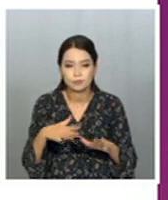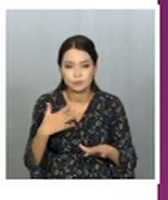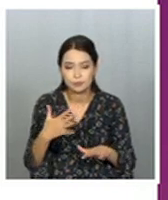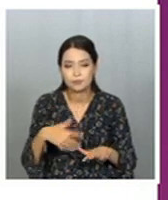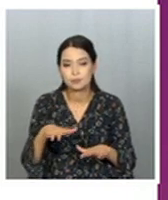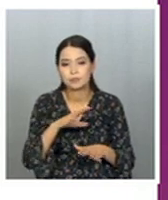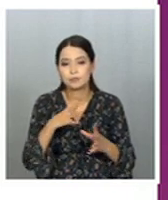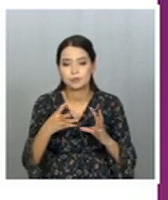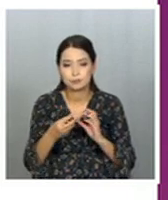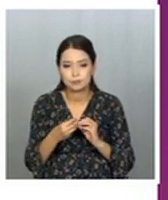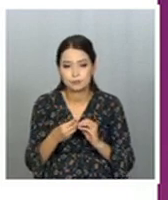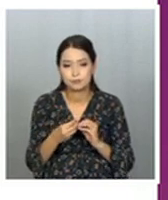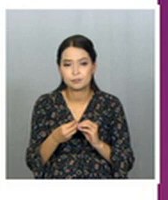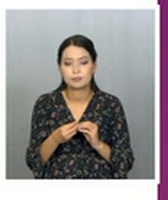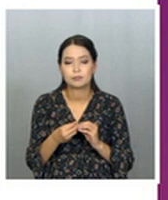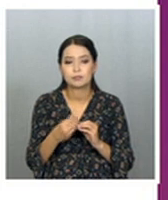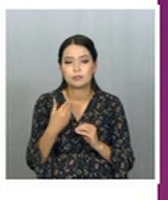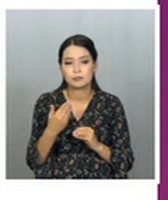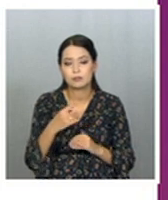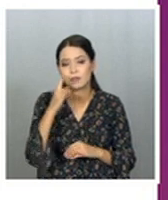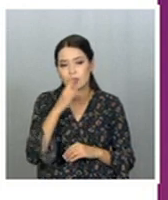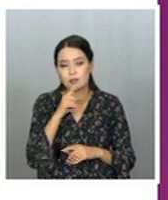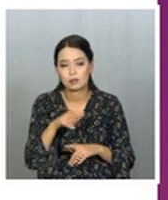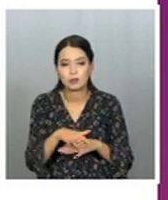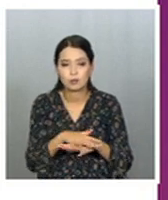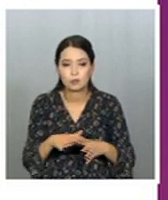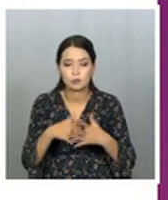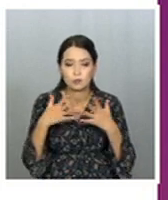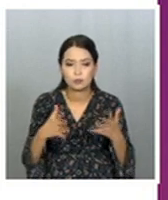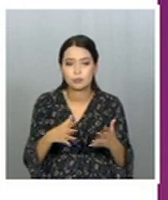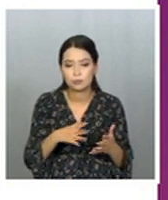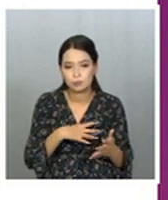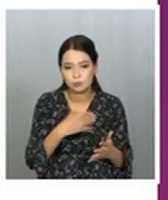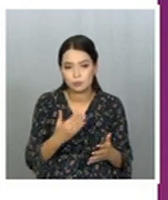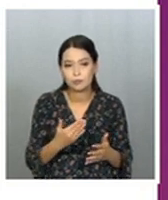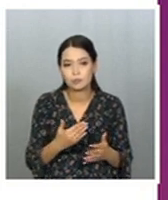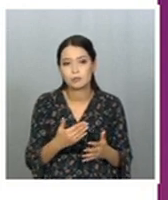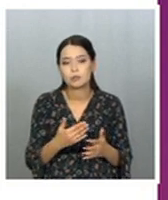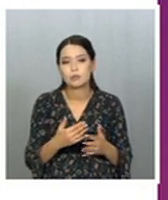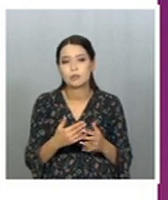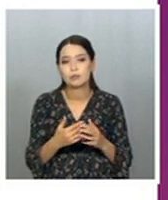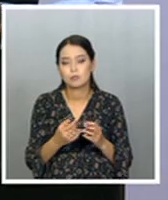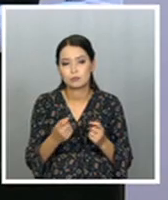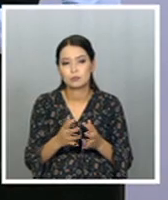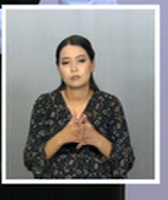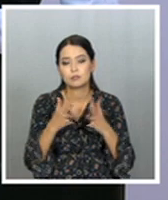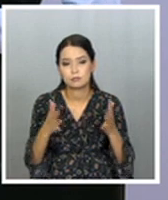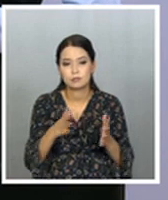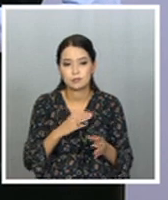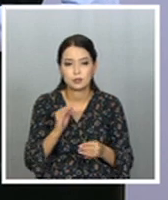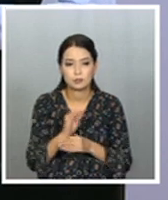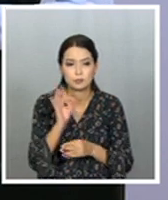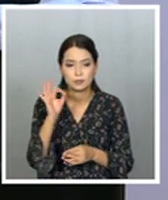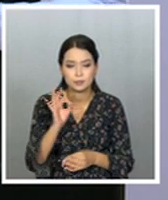саны бойынша жартысынан көбі қазақ халқы болды, яғни 61.3%-ді құрады.